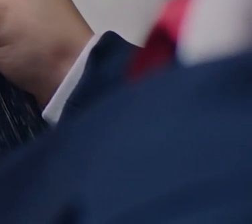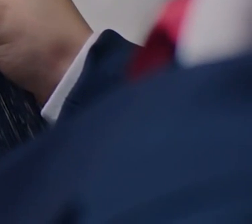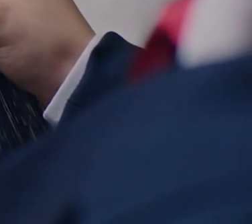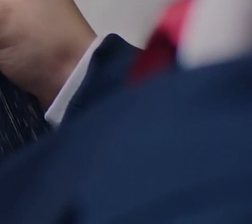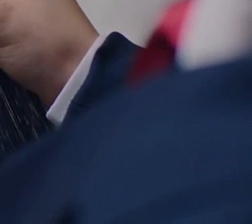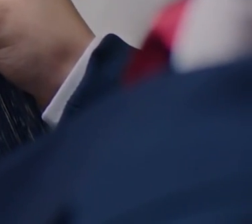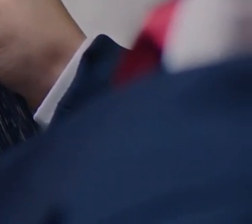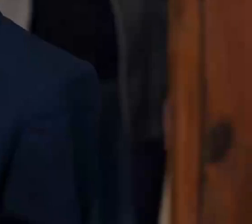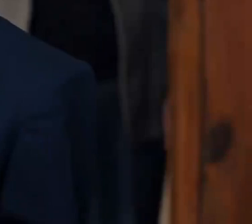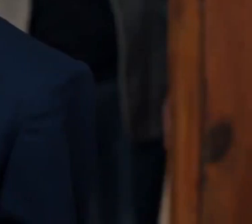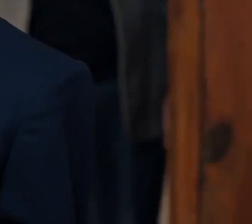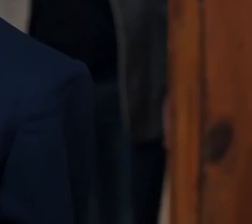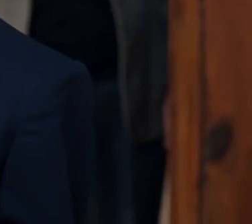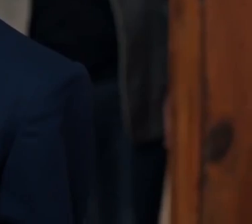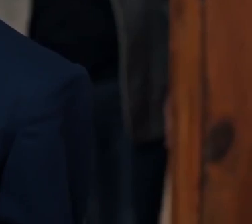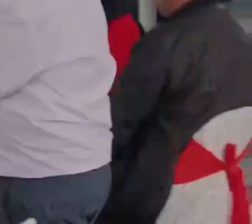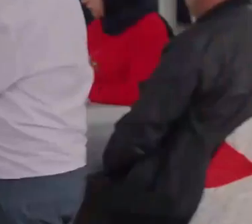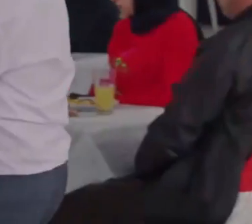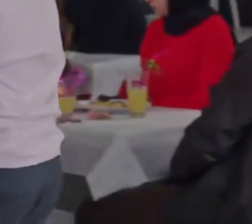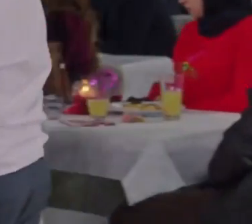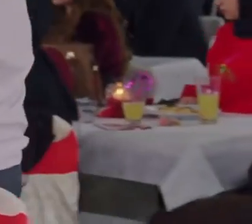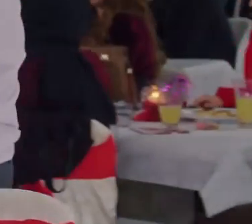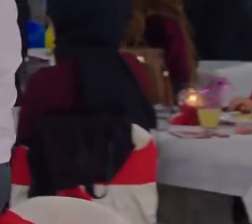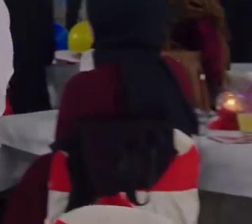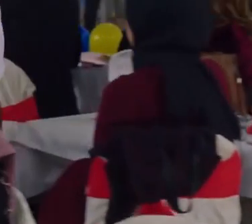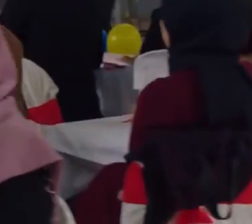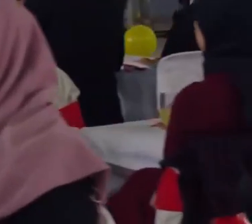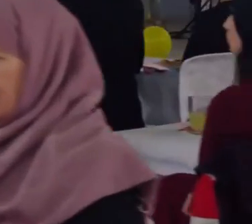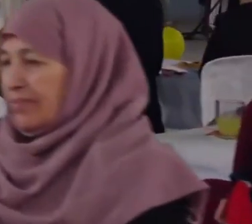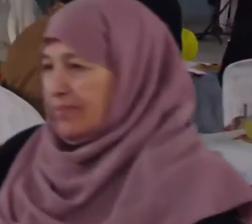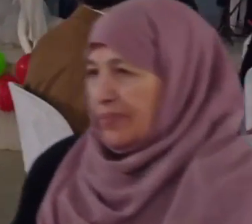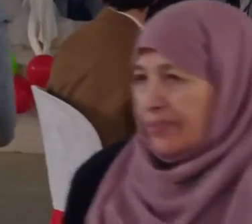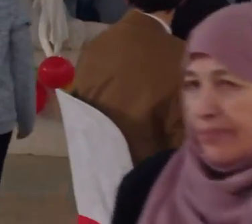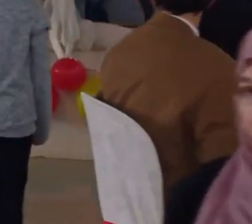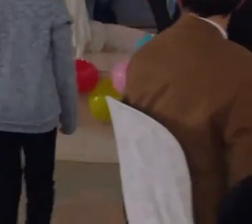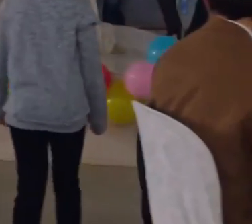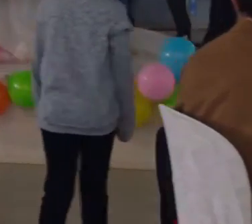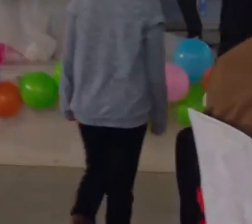Arda annesinin fotoğrafına bakıyor. Düğüne geçildi.